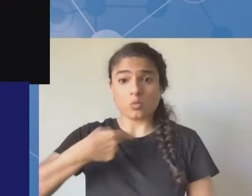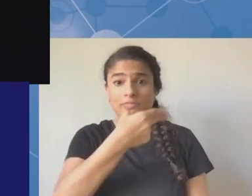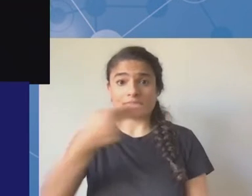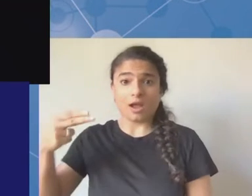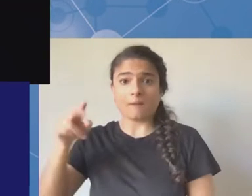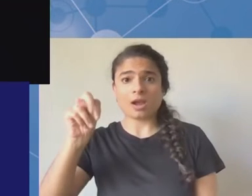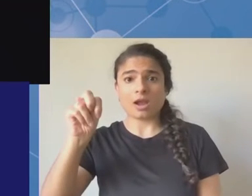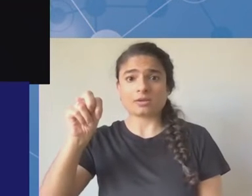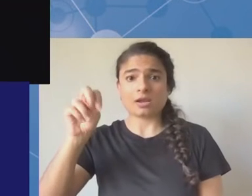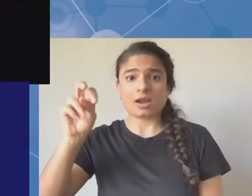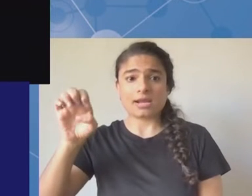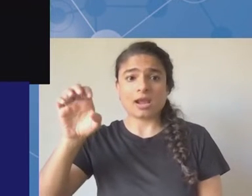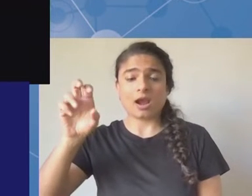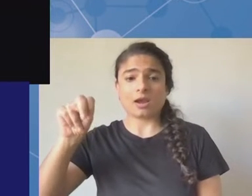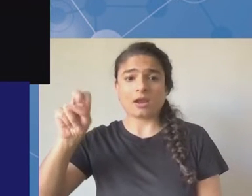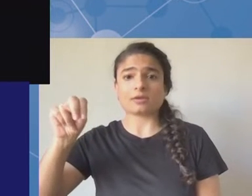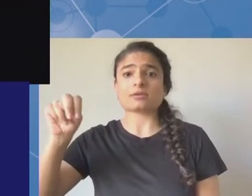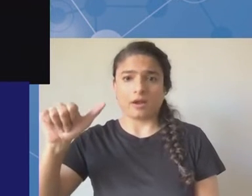И я говорю от себя.